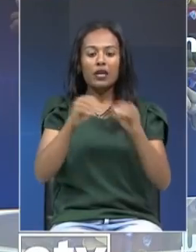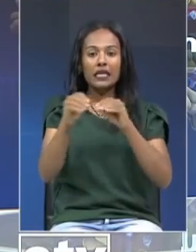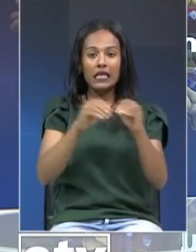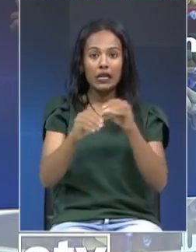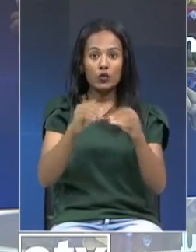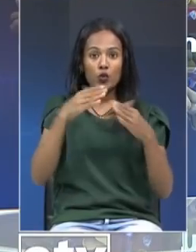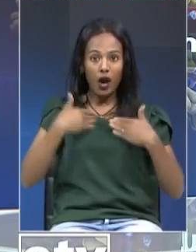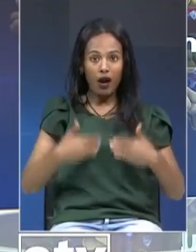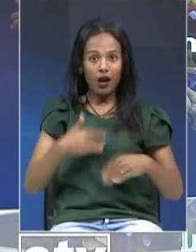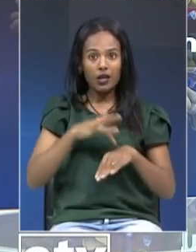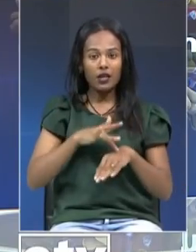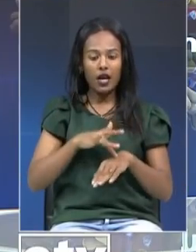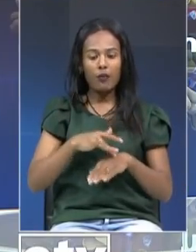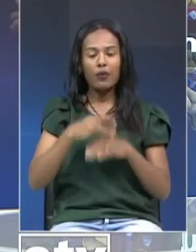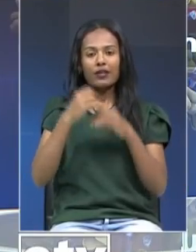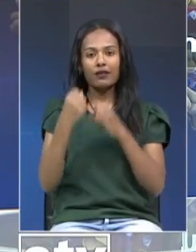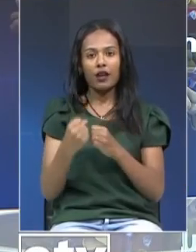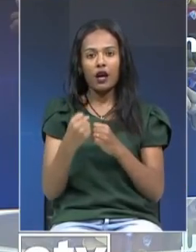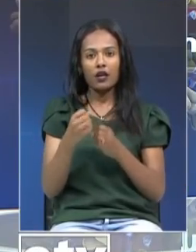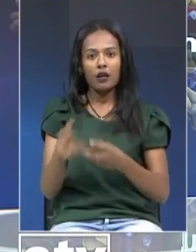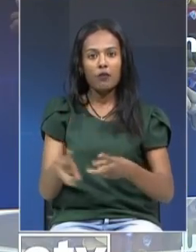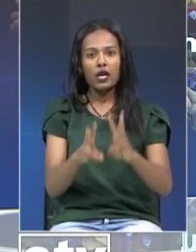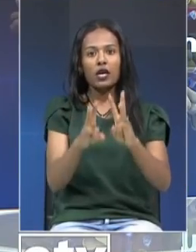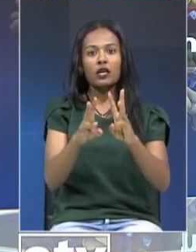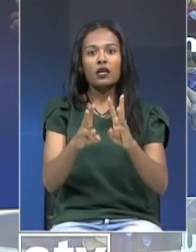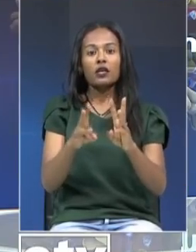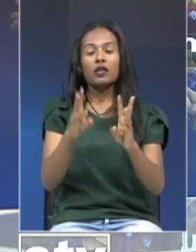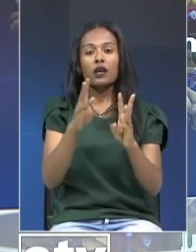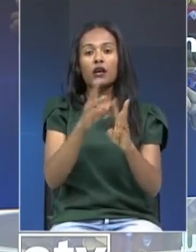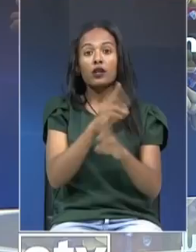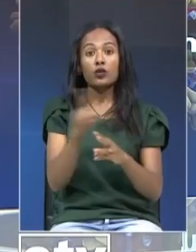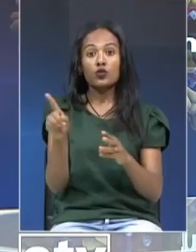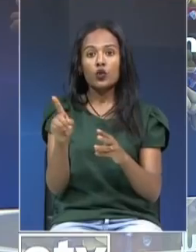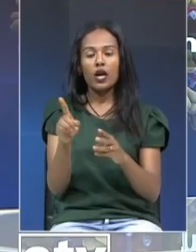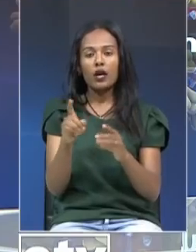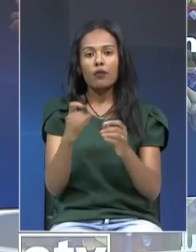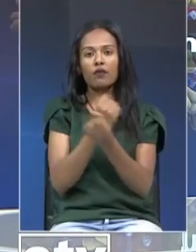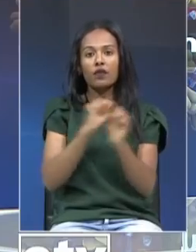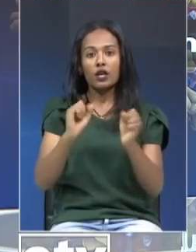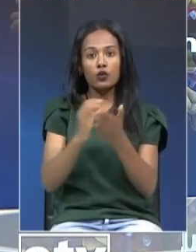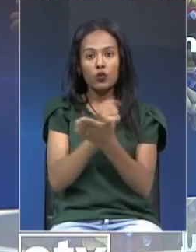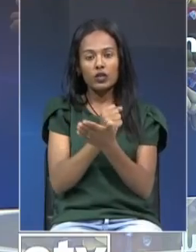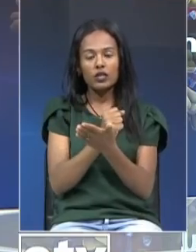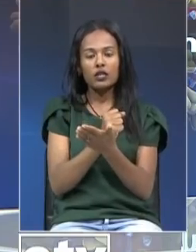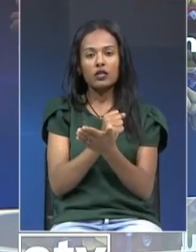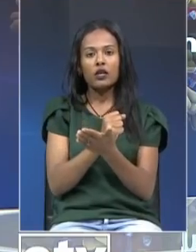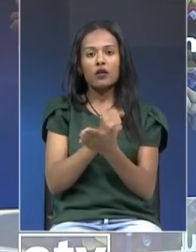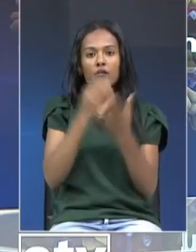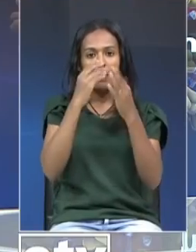ላይ በተጠናከረ መንገድ የእርምት እርምጃ እንዲወሰድ መመሪያ ተላልፏል።